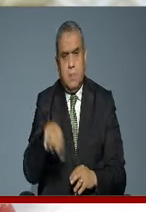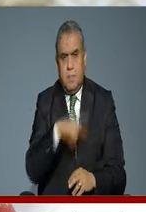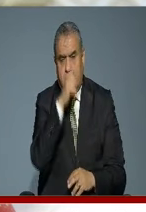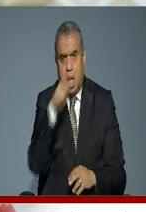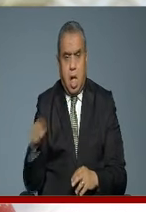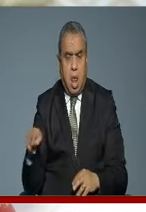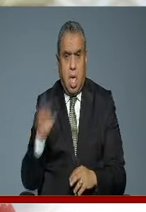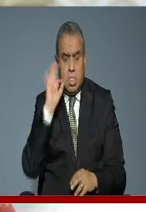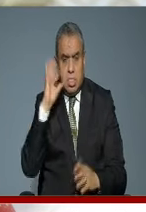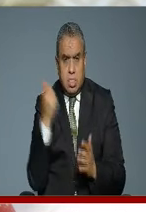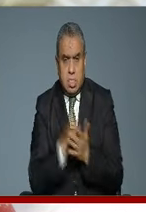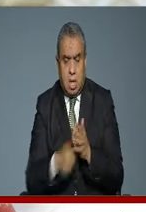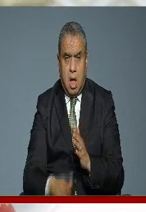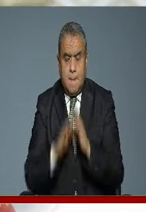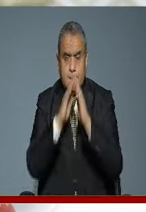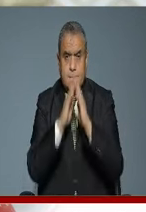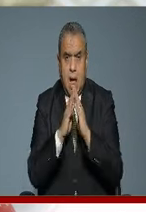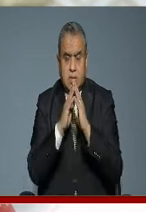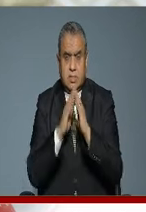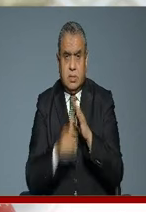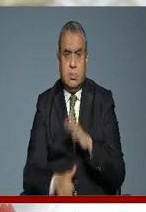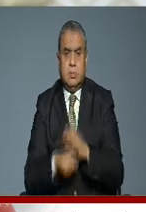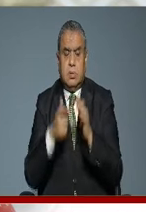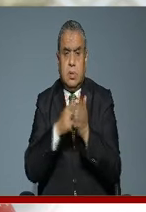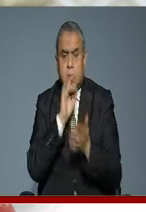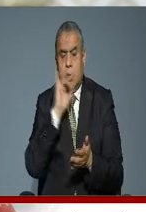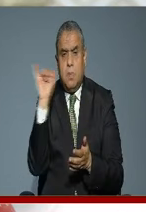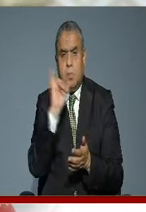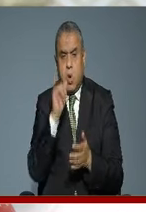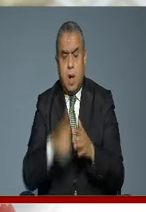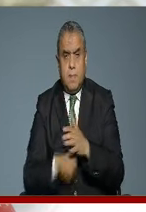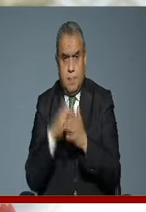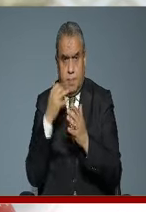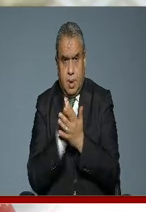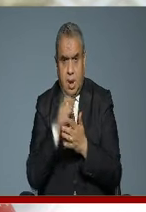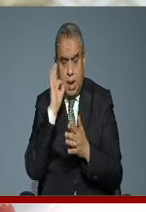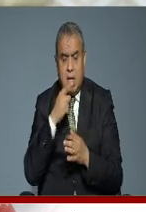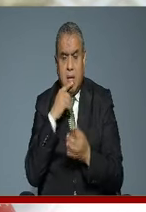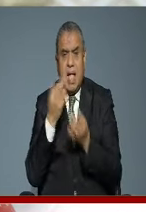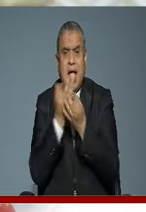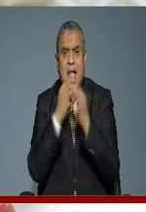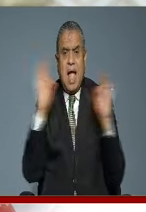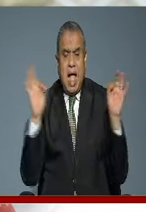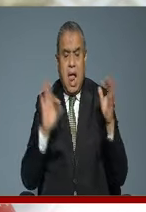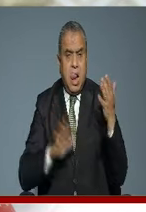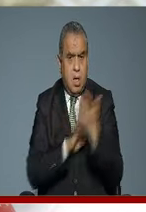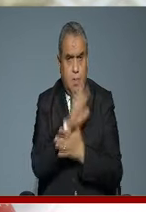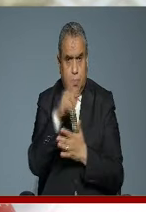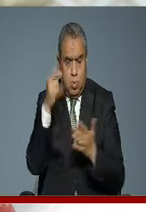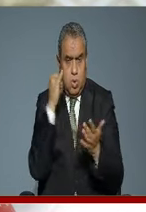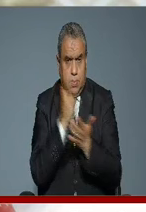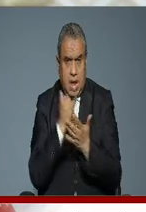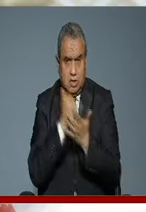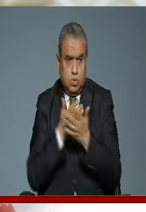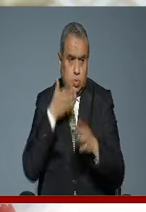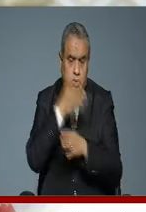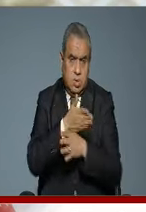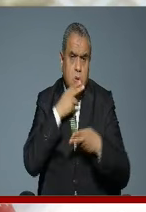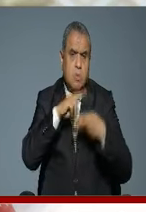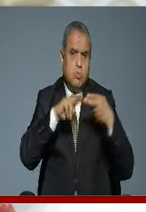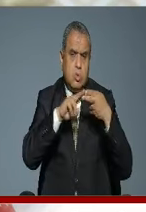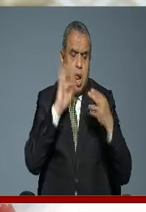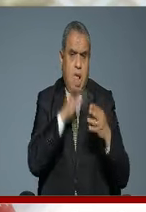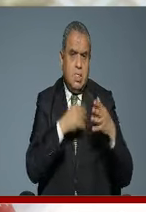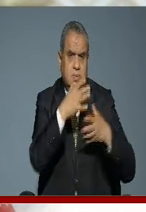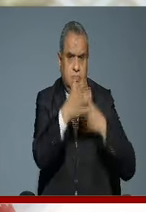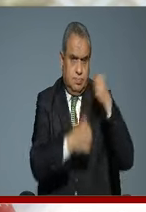أن مصر هو مهم جدا لإيجاد حل لهذا الصراع. وتكلمت